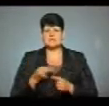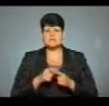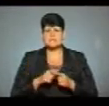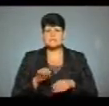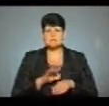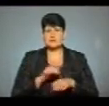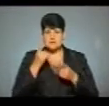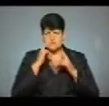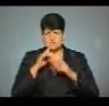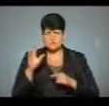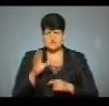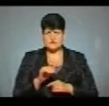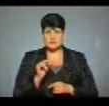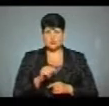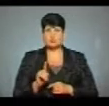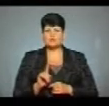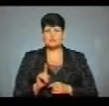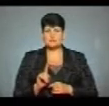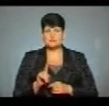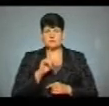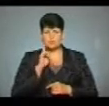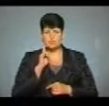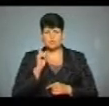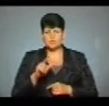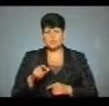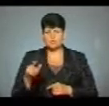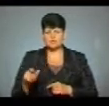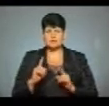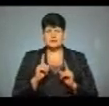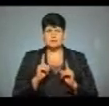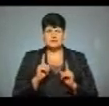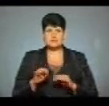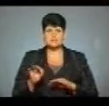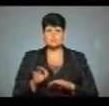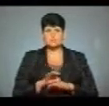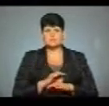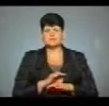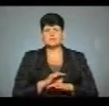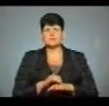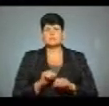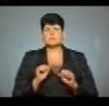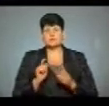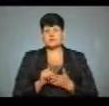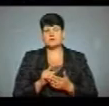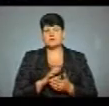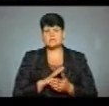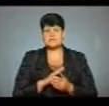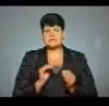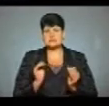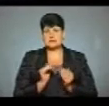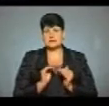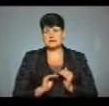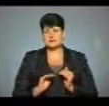всіх, тому що молоді люди, тільки одружившись, змушені були з малими